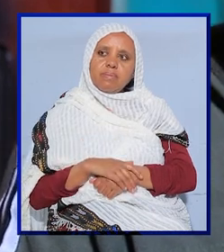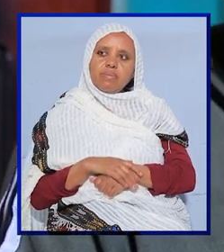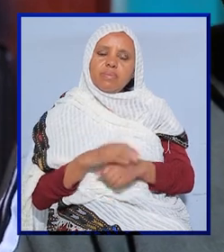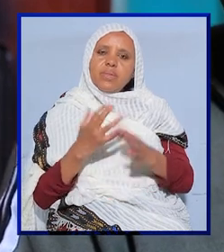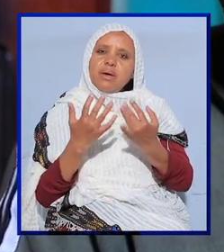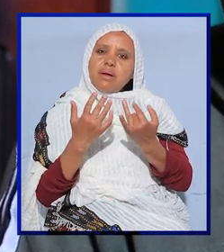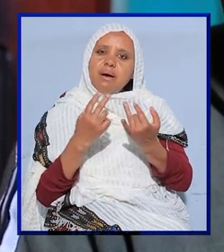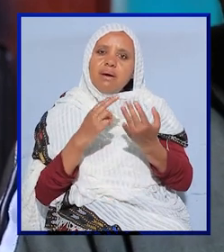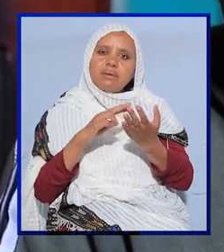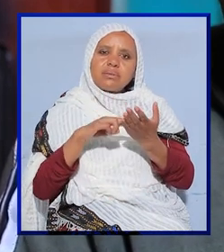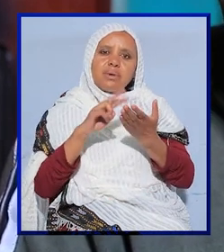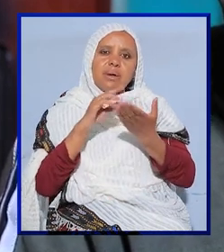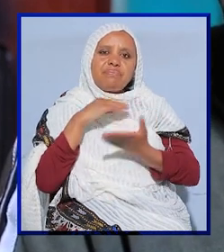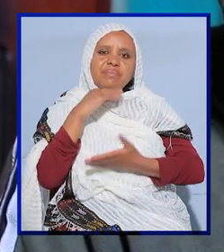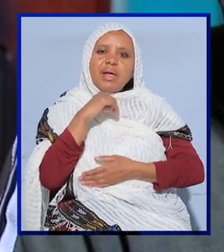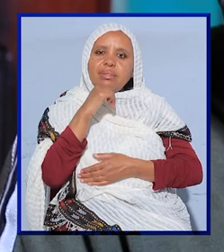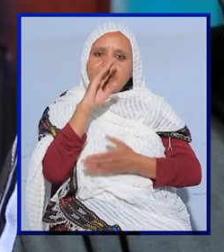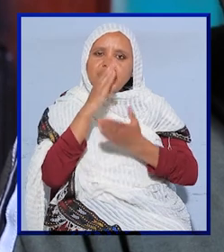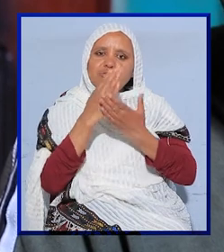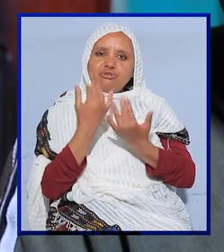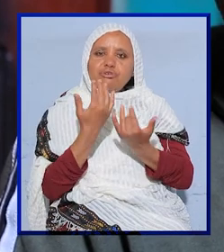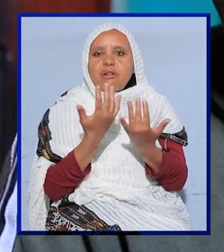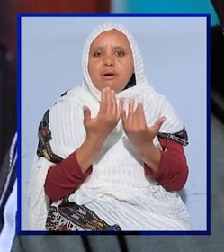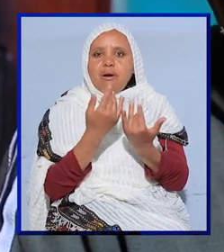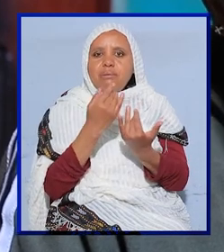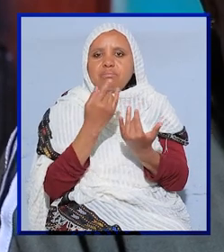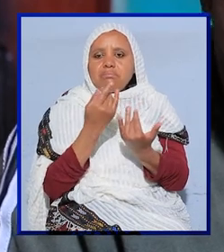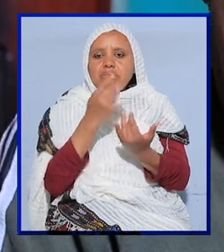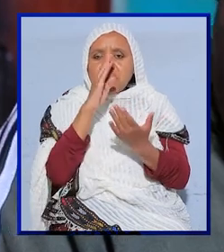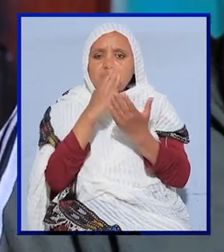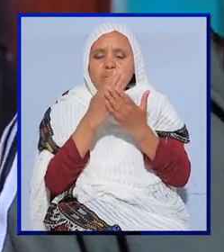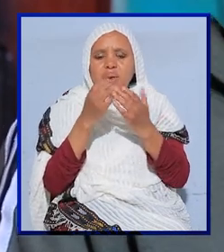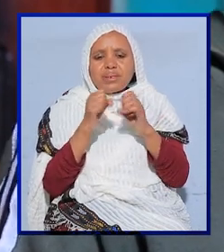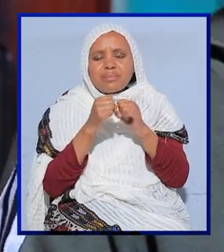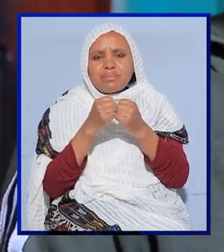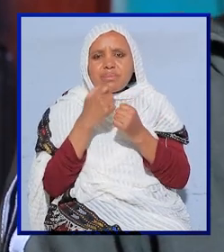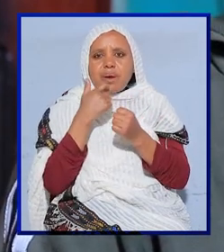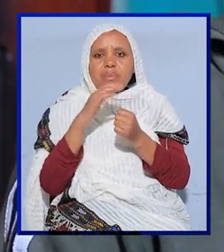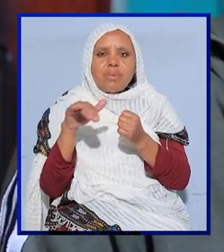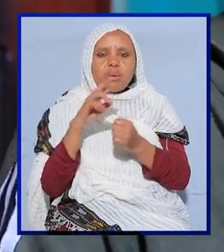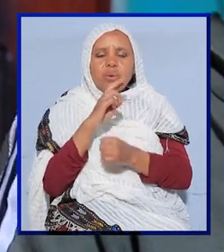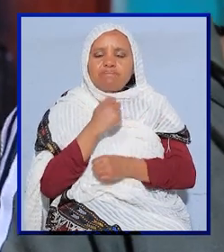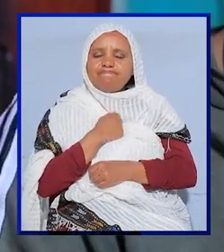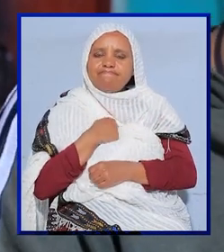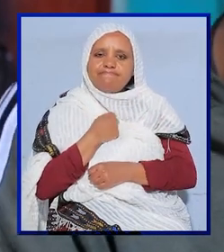ገና ዘላ ያልጠገበች ልጅ ነበረች። ልጅነቷ እንደዚህ ስብርብር ብላ በመቅረቷ ታሳዝነኛለች።